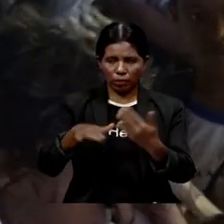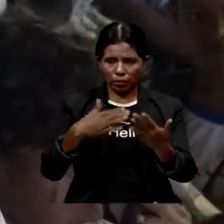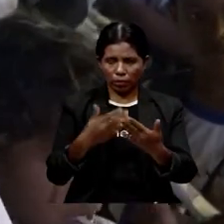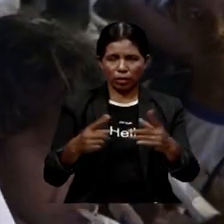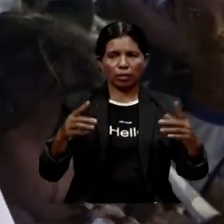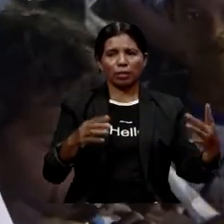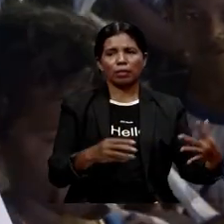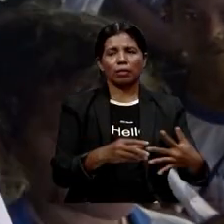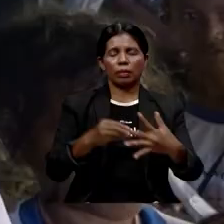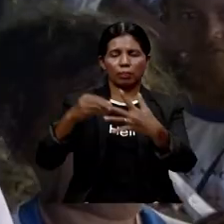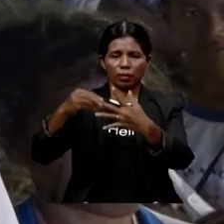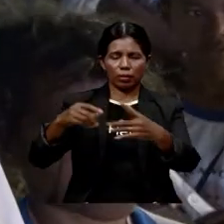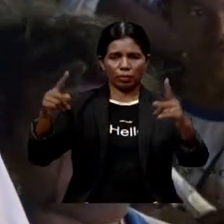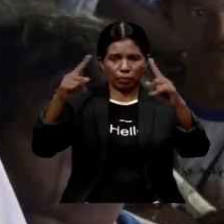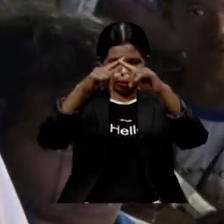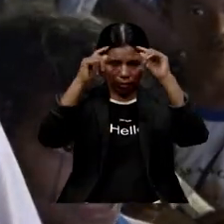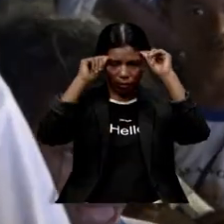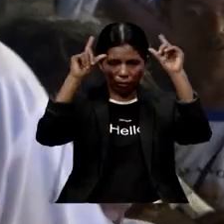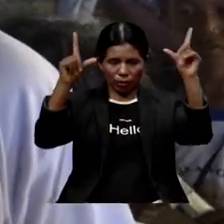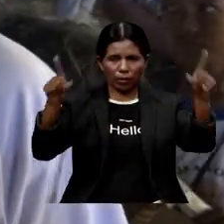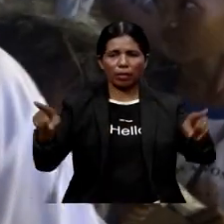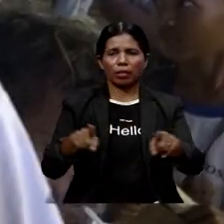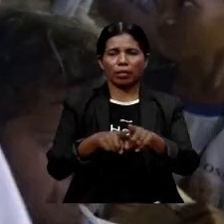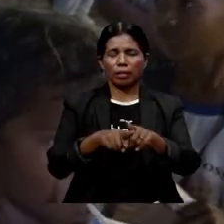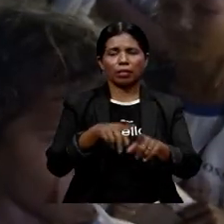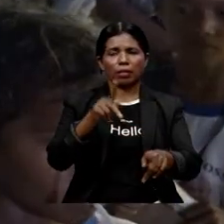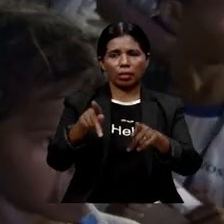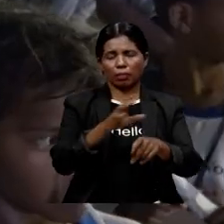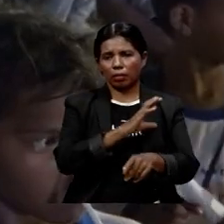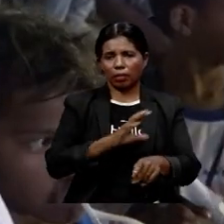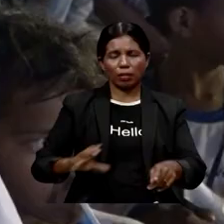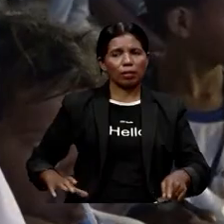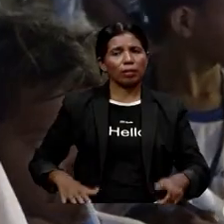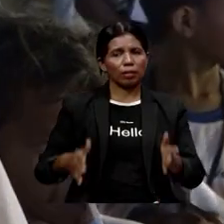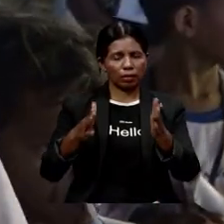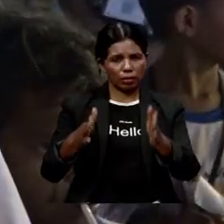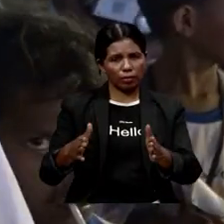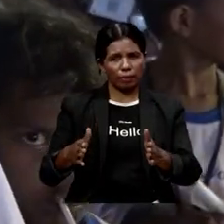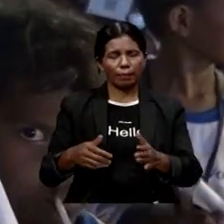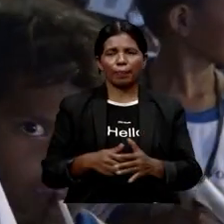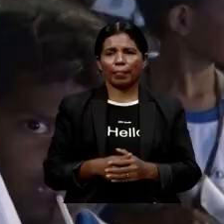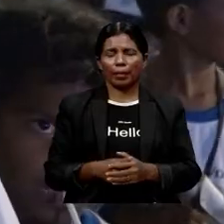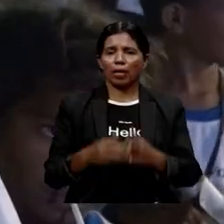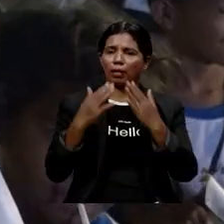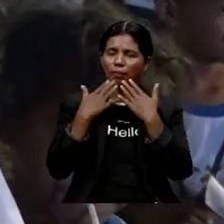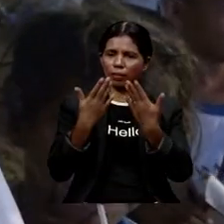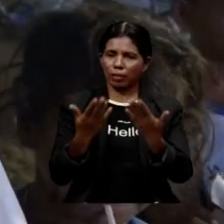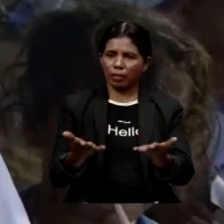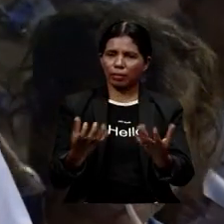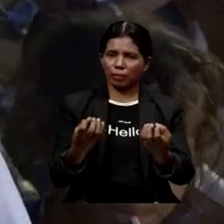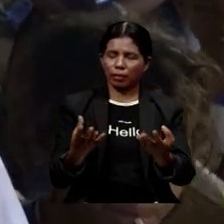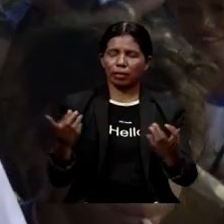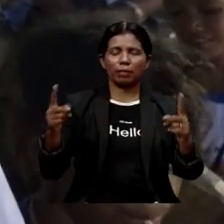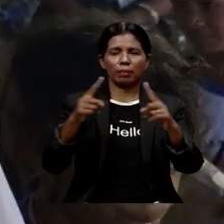ia Timor lorosae e hanesa sarani agradece va